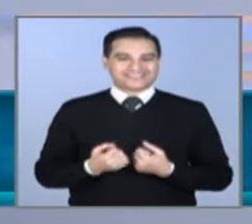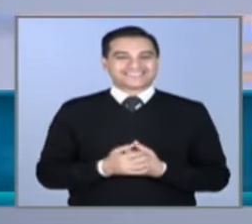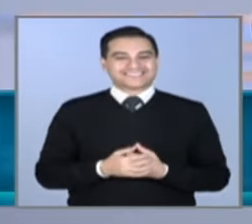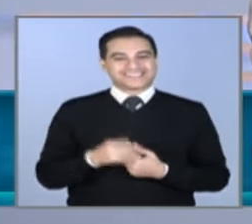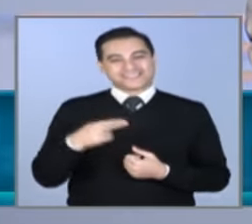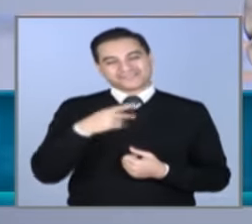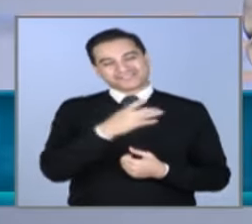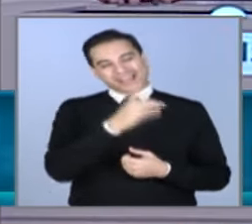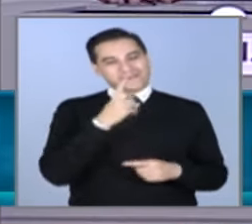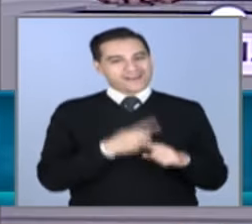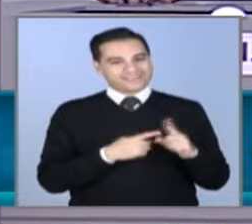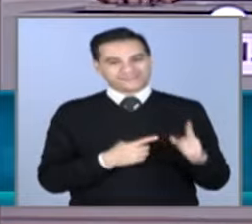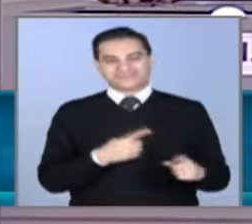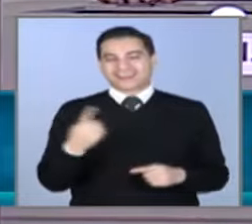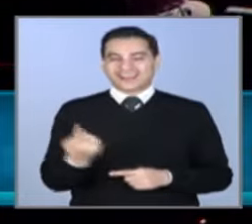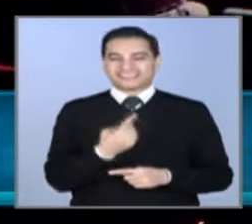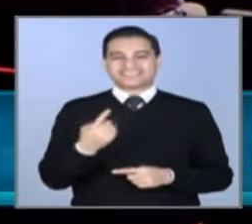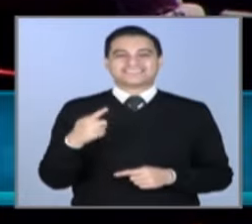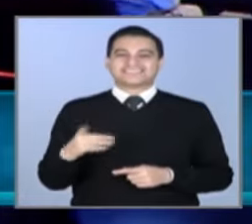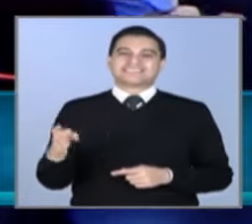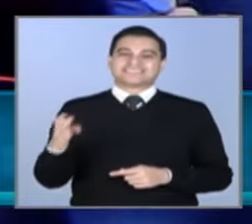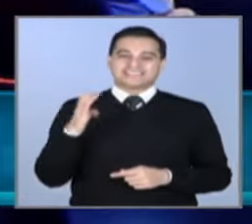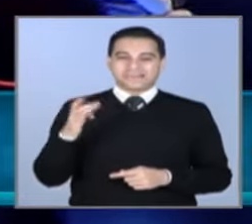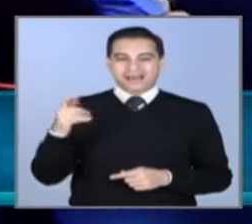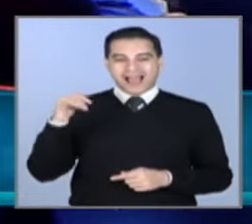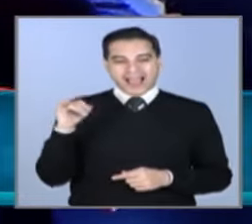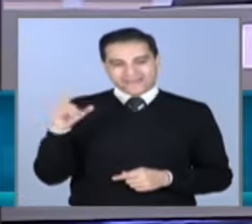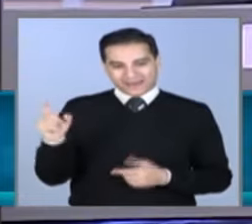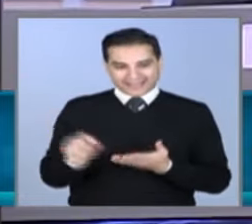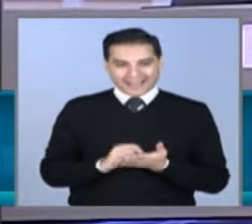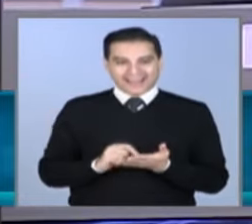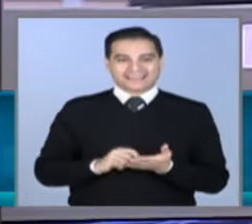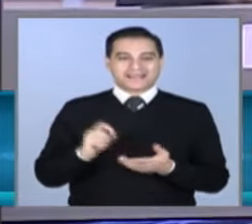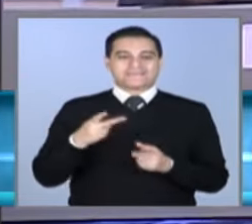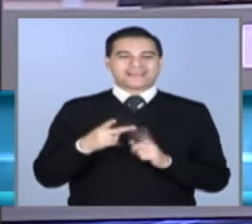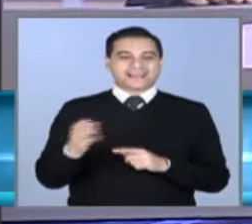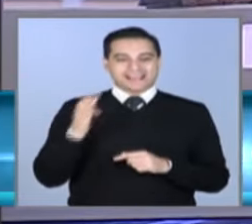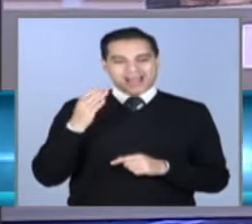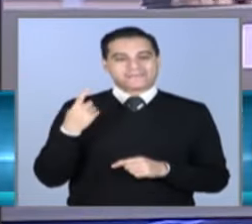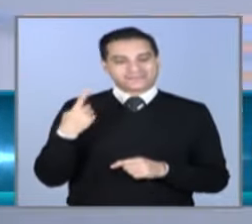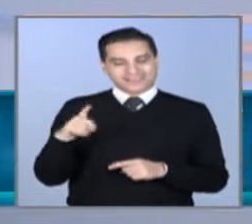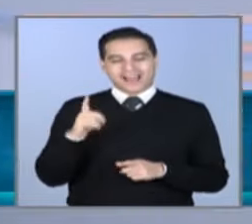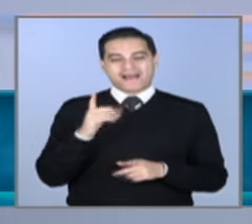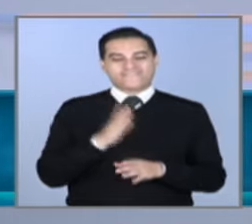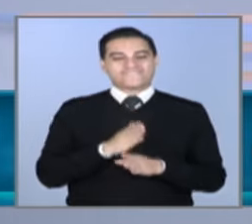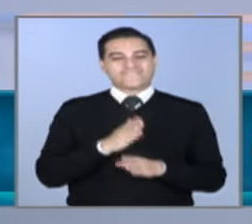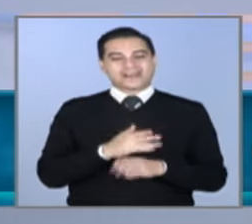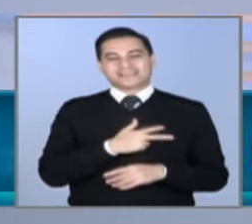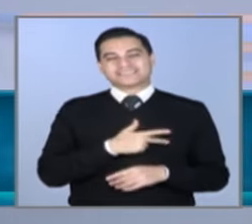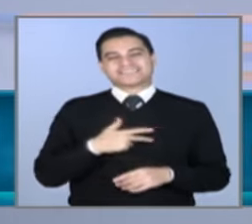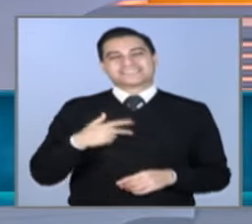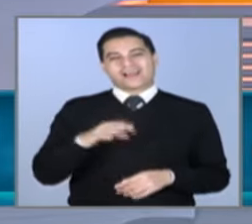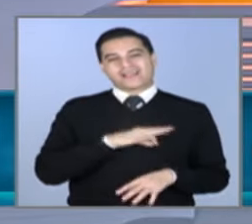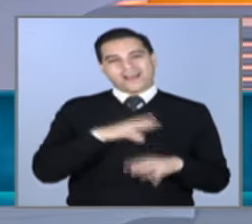دي. عبد الرحمن اجابه خاطئه. طبعا زي ما ايمن كتب الاجابه الثانيه، هو الفنان الراحل